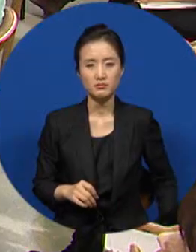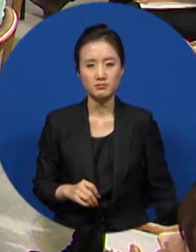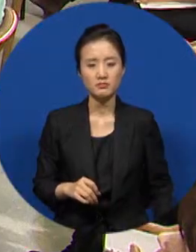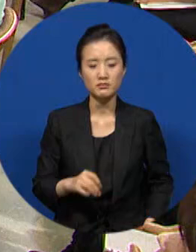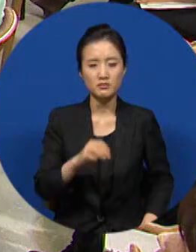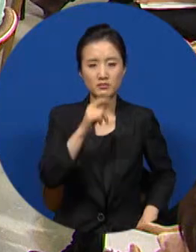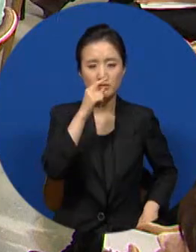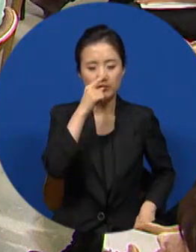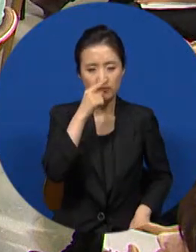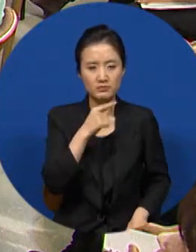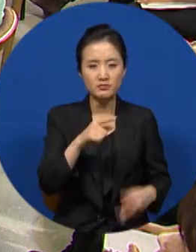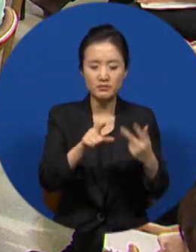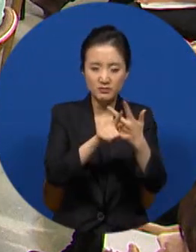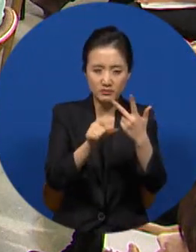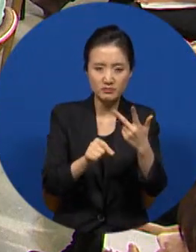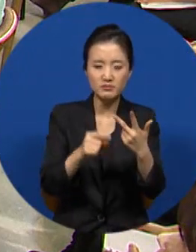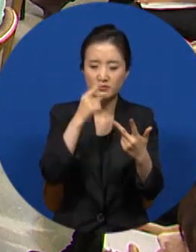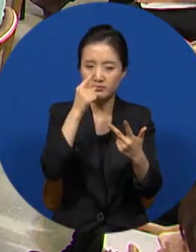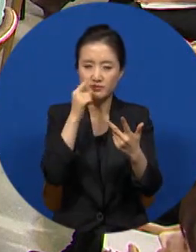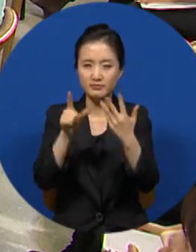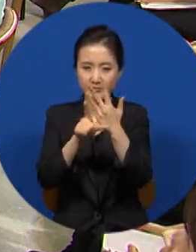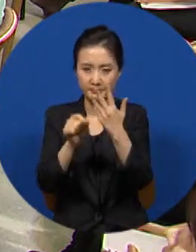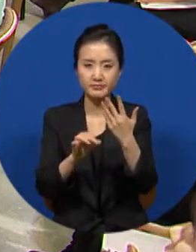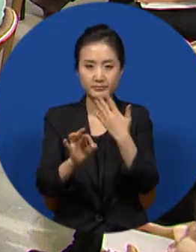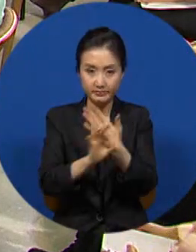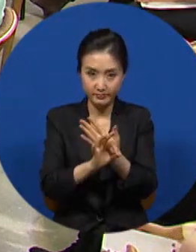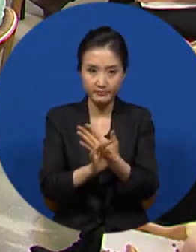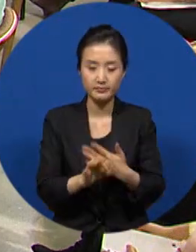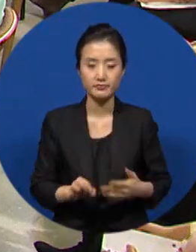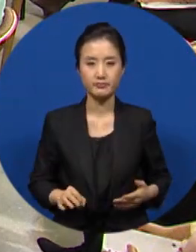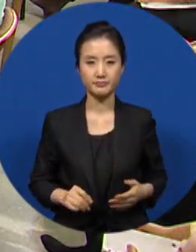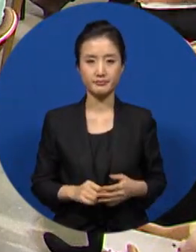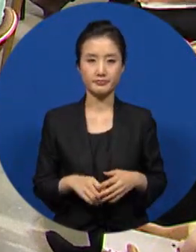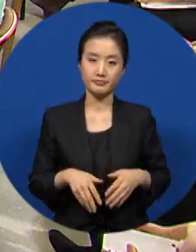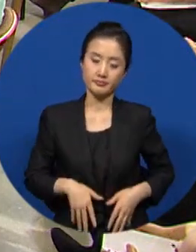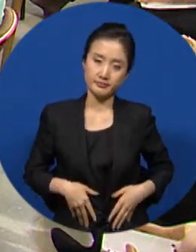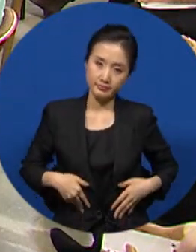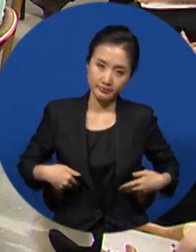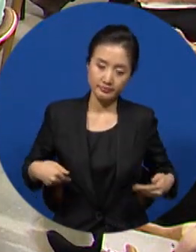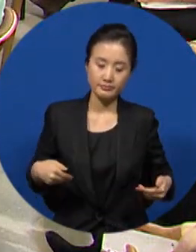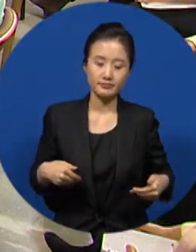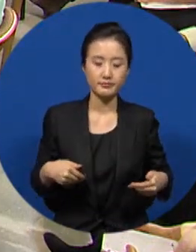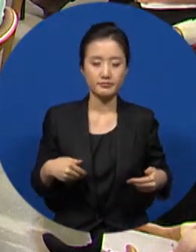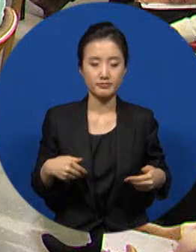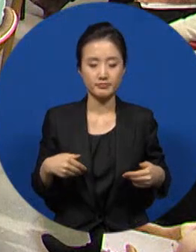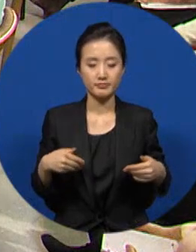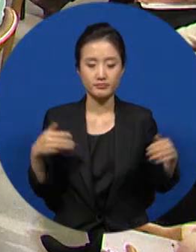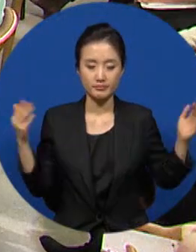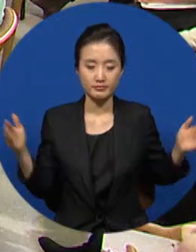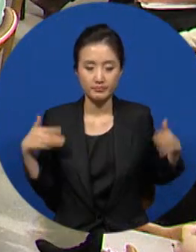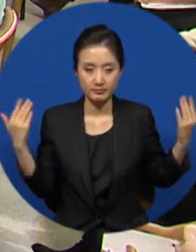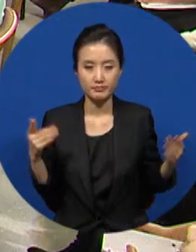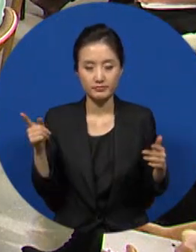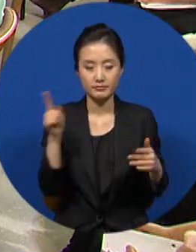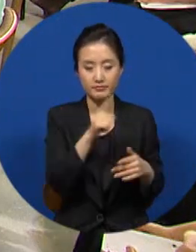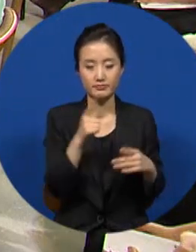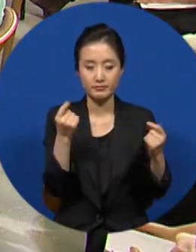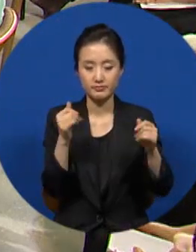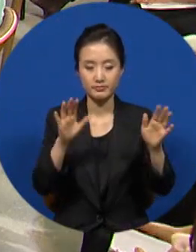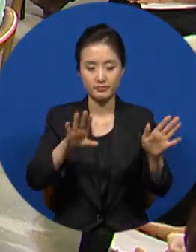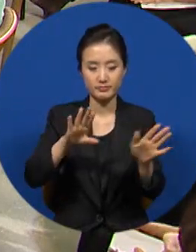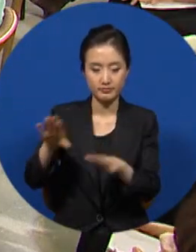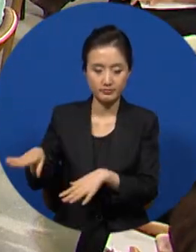그 음력 7월이면 양력 8월이 되잖아요. 그럼 우리가 이제 봄 여름이 있고 가을 겨울이 있으면 뒤쪽으로 배치가 되면은